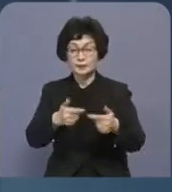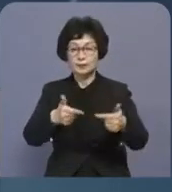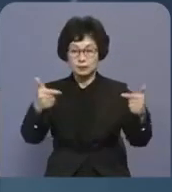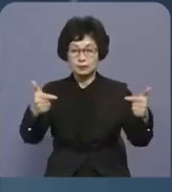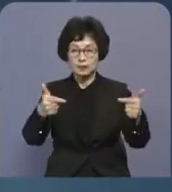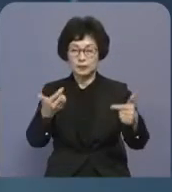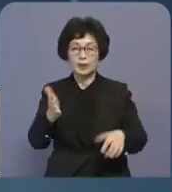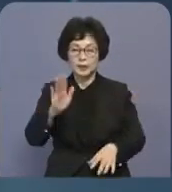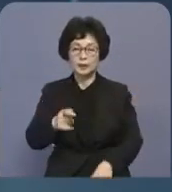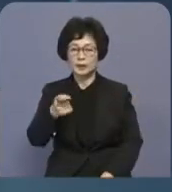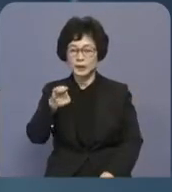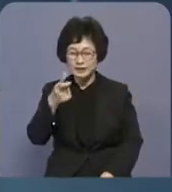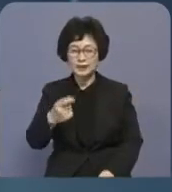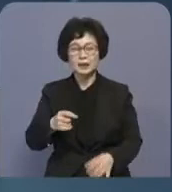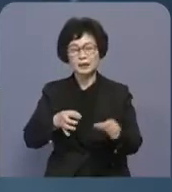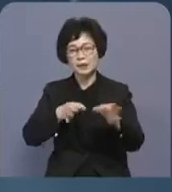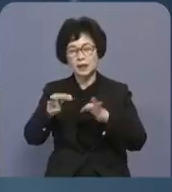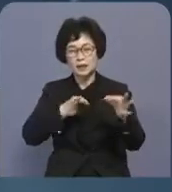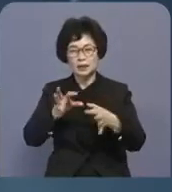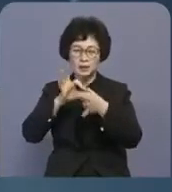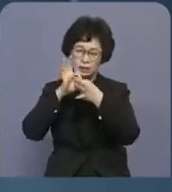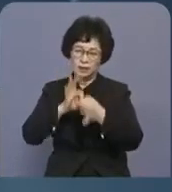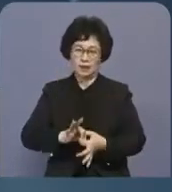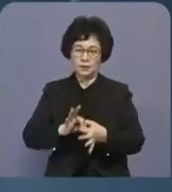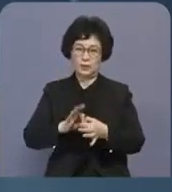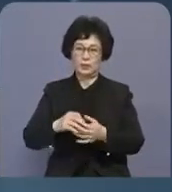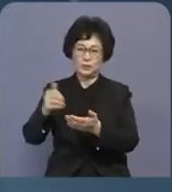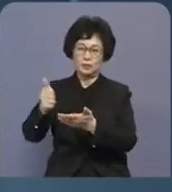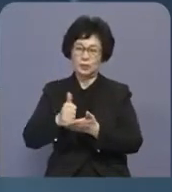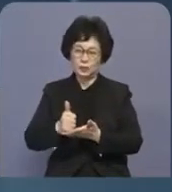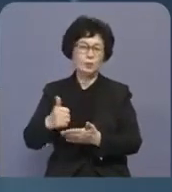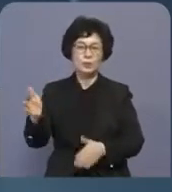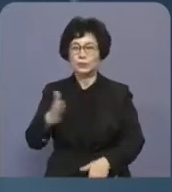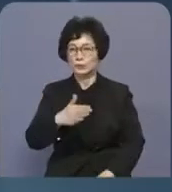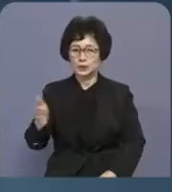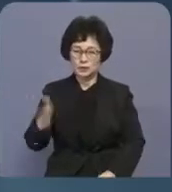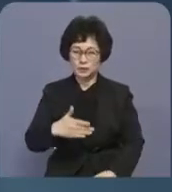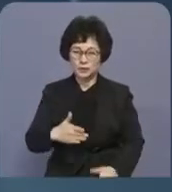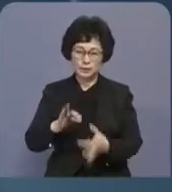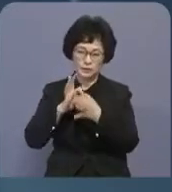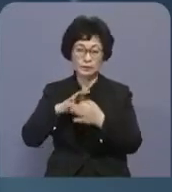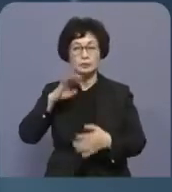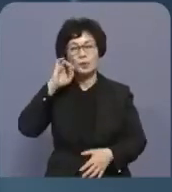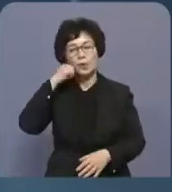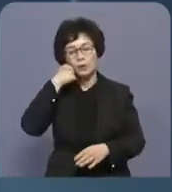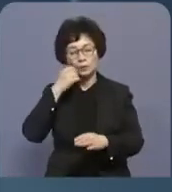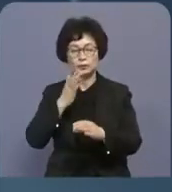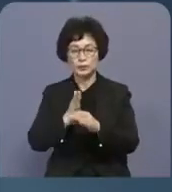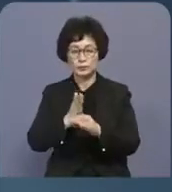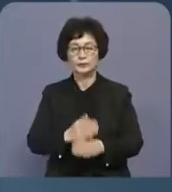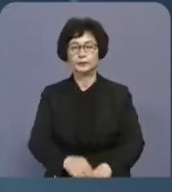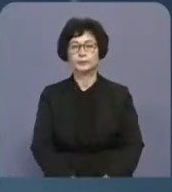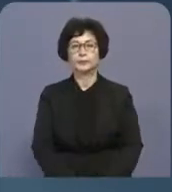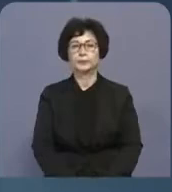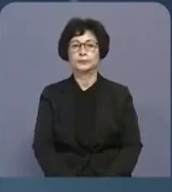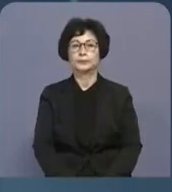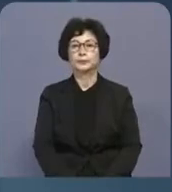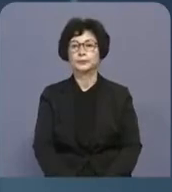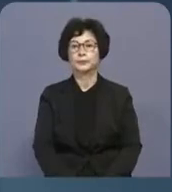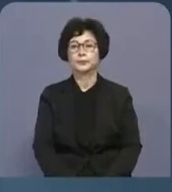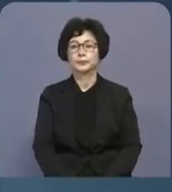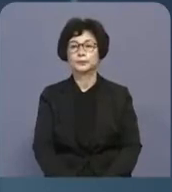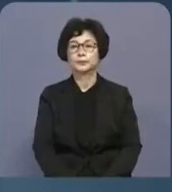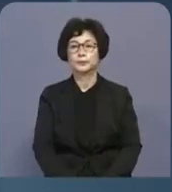작은 식당이나 체육시설 등은 여전히 손님 발길이 뜸해서 소상공인은 여전히 어렵다고 합니다. 공우조 기자가 현장을